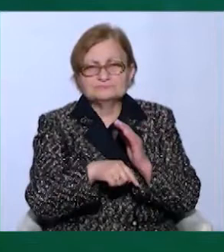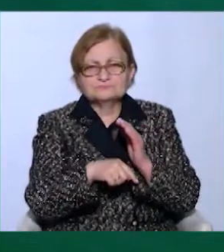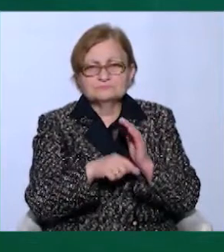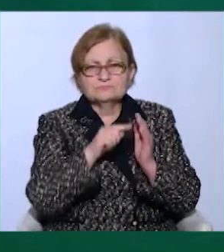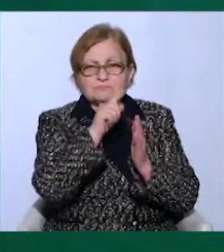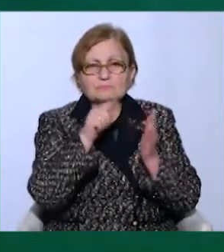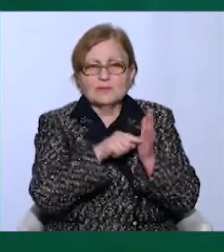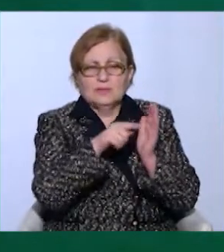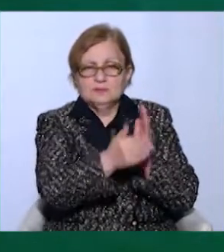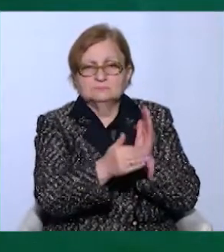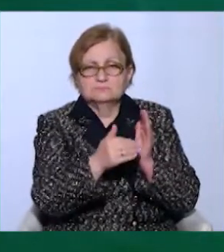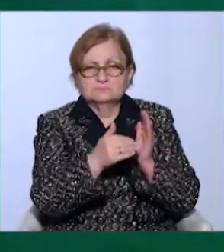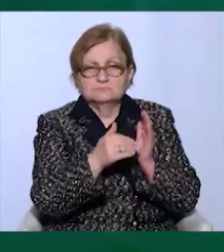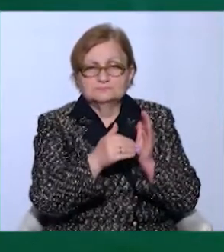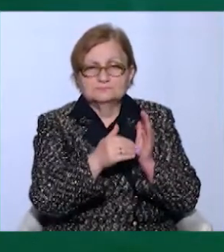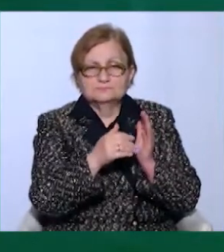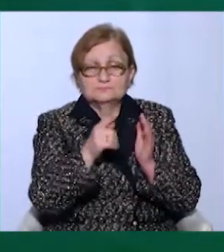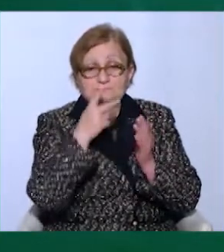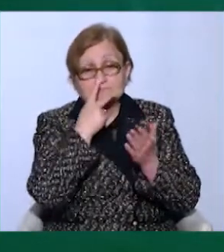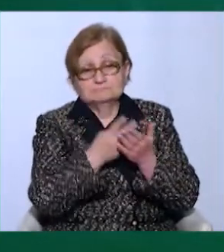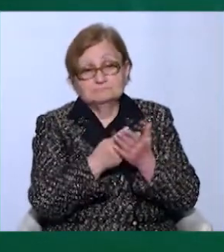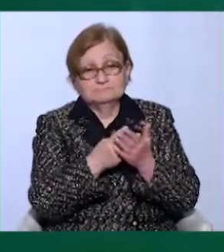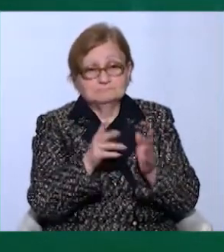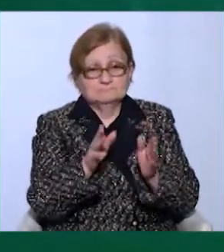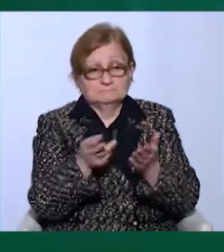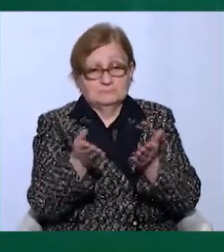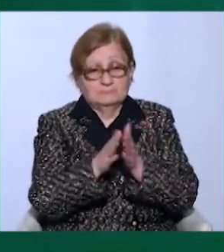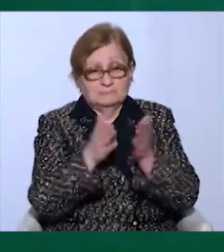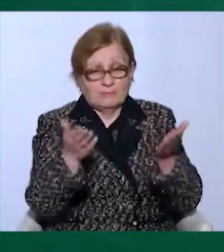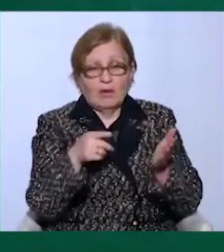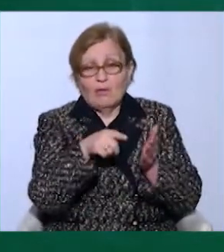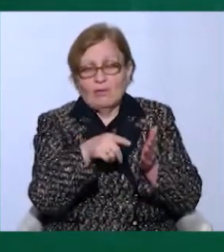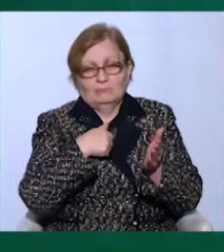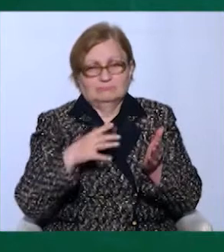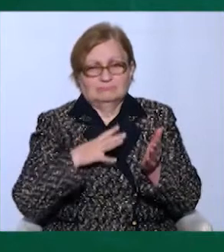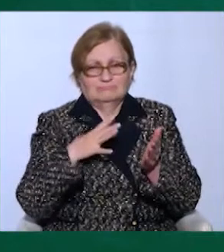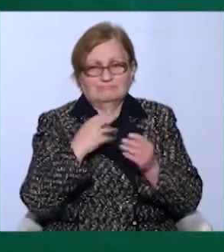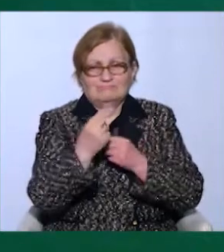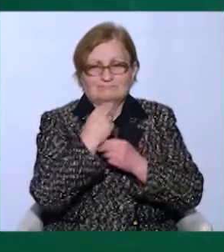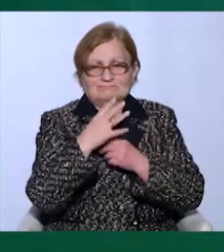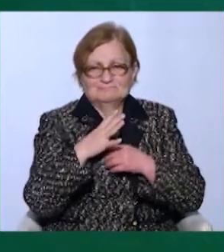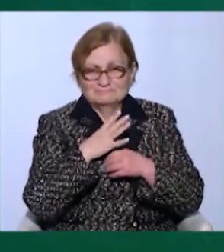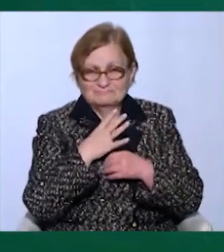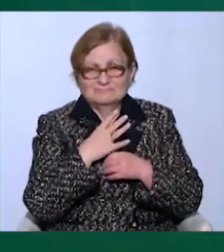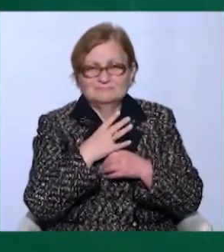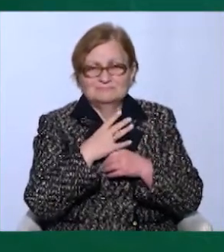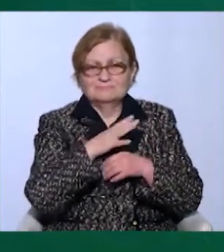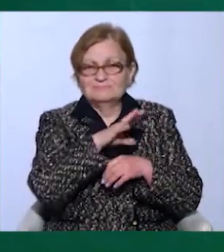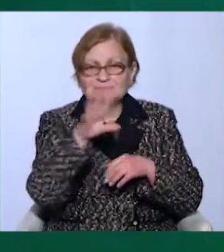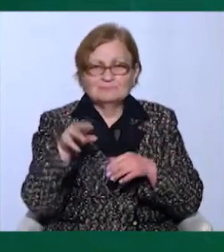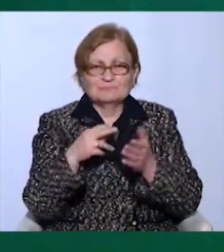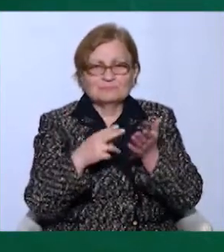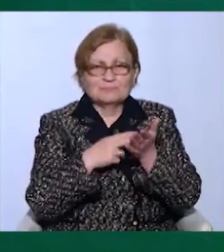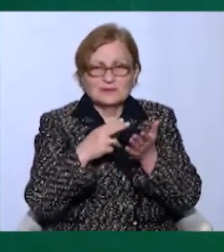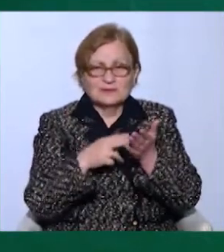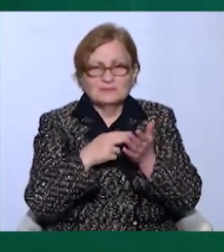itxeps, rom tuhens agi xardet gidiyor vaslo, kadashli da iye tuhens igne şiz uzda desari, koga masale bilme gide nayo. Kolla igne erte gidiyor